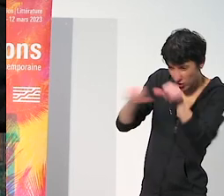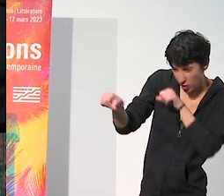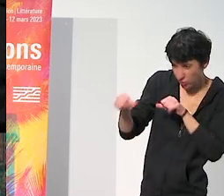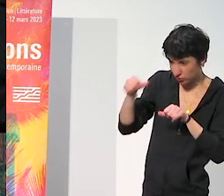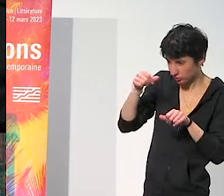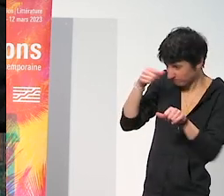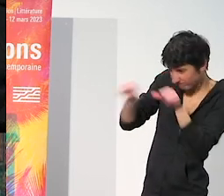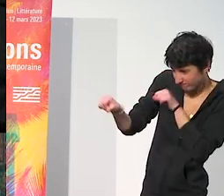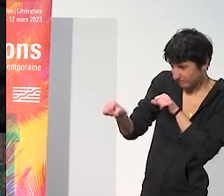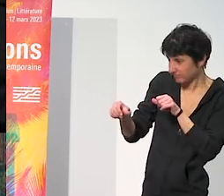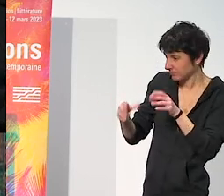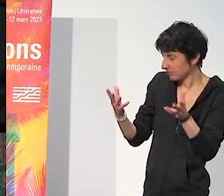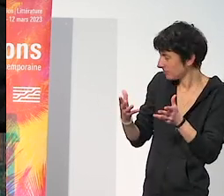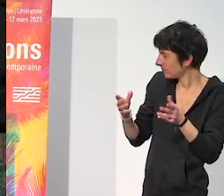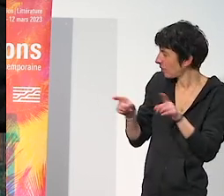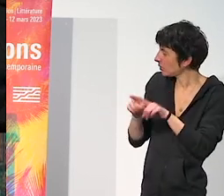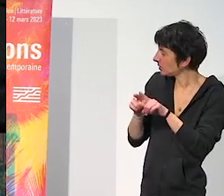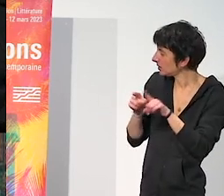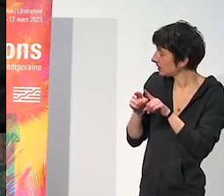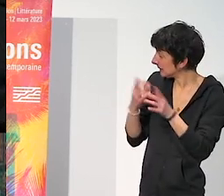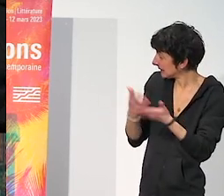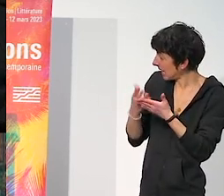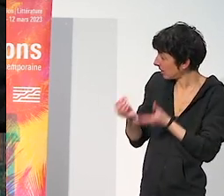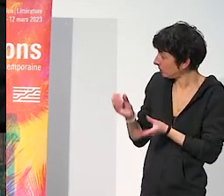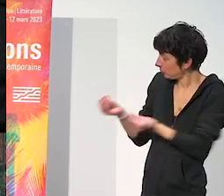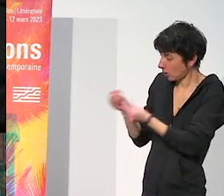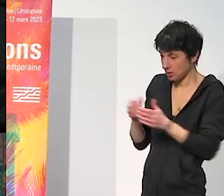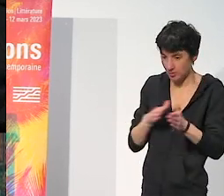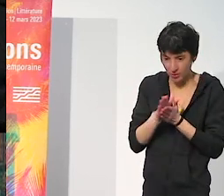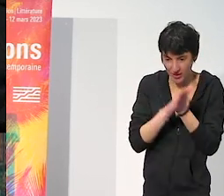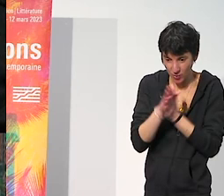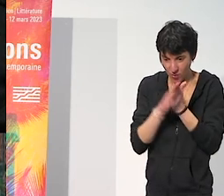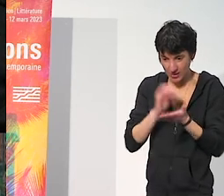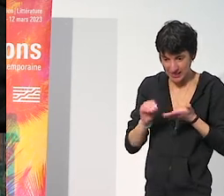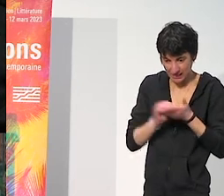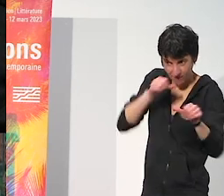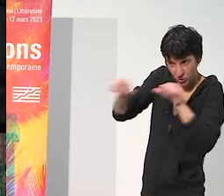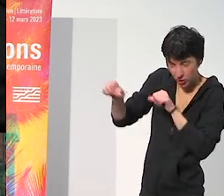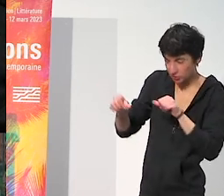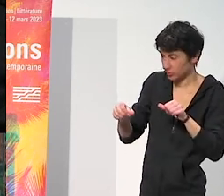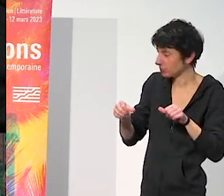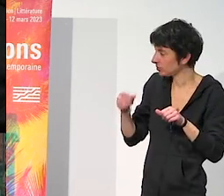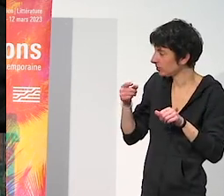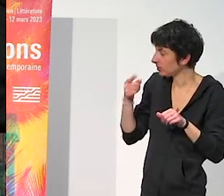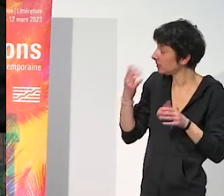écrivant? Est-ce que c'est un des moteurs pour vous? Et si oui, de quoi ou de qui?